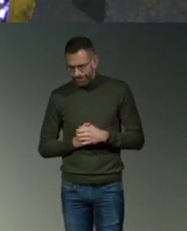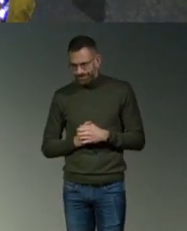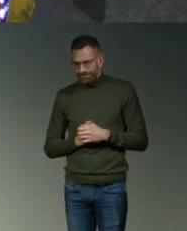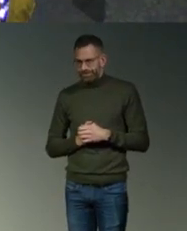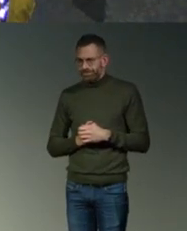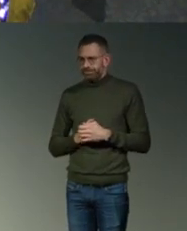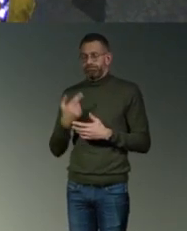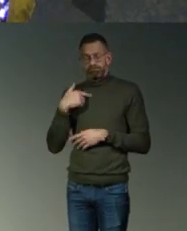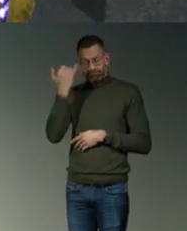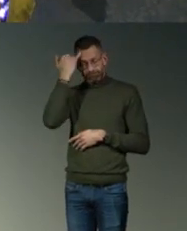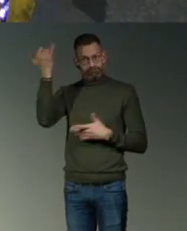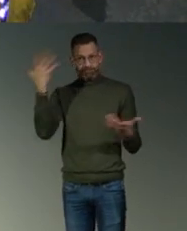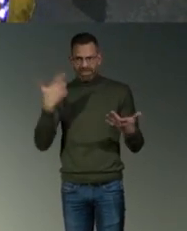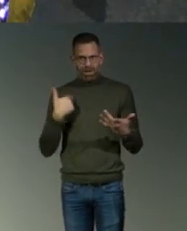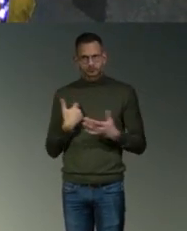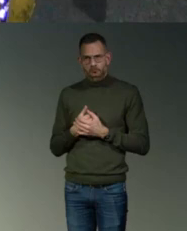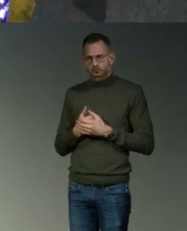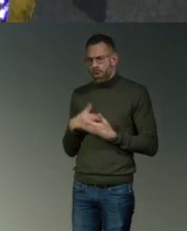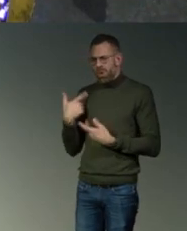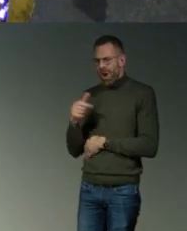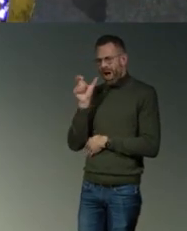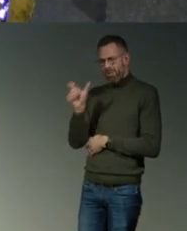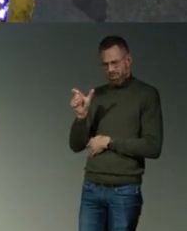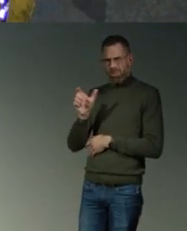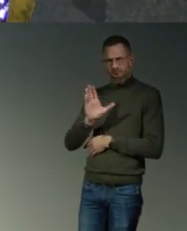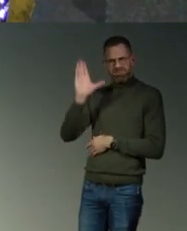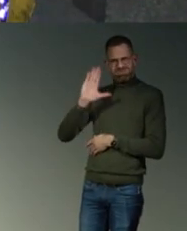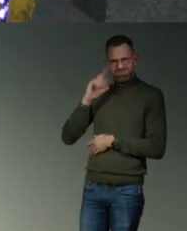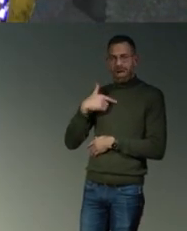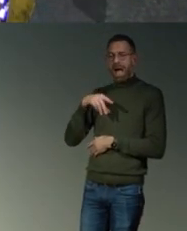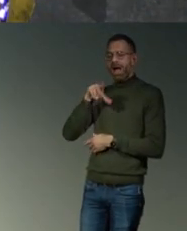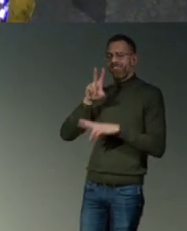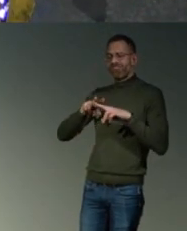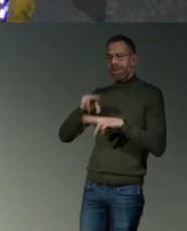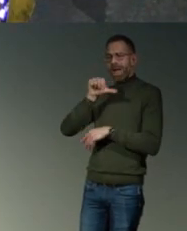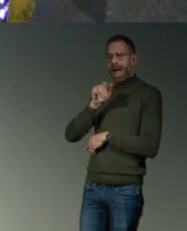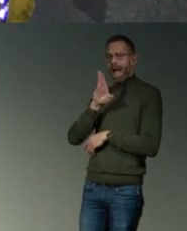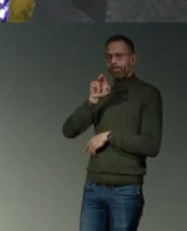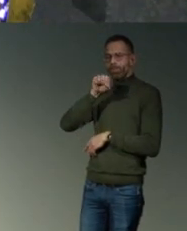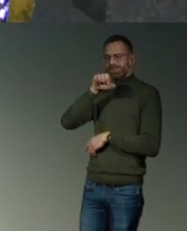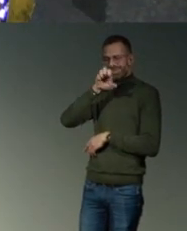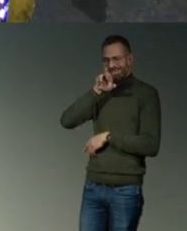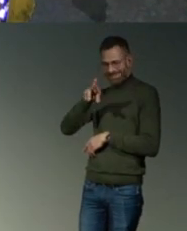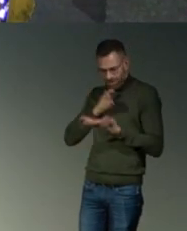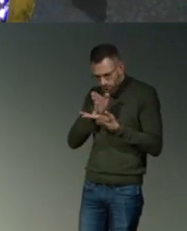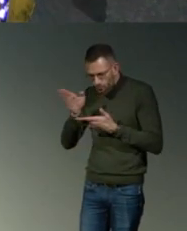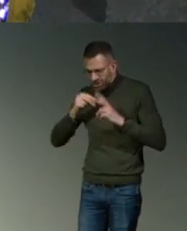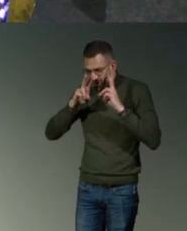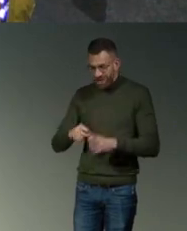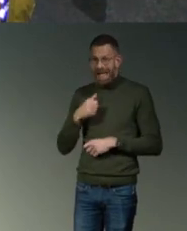L'idée m'est alors venue de consulter les définitions d'un euphémisme plus ancien, le verbe « abuser ». Un seul dictionnaire mentionne le sens que je